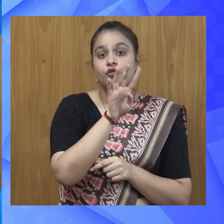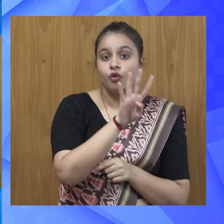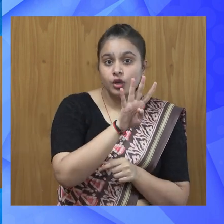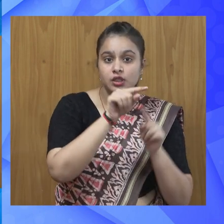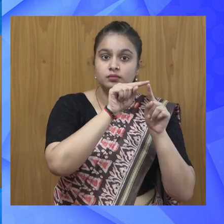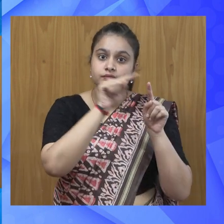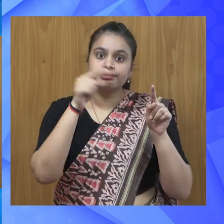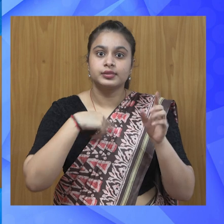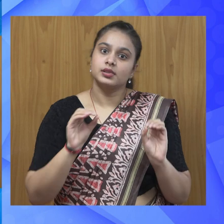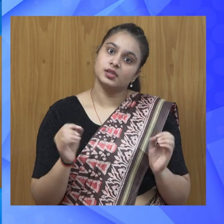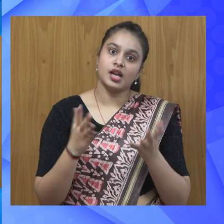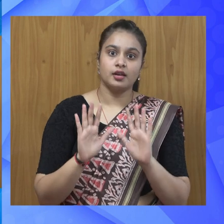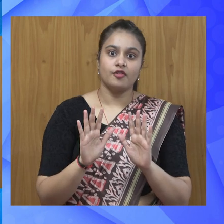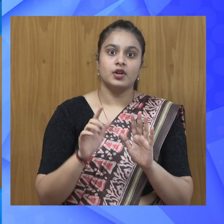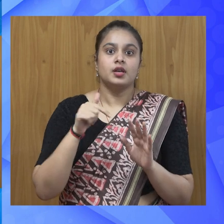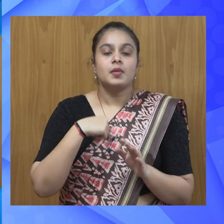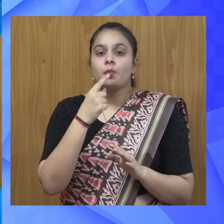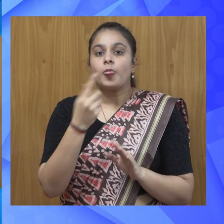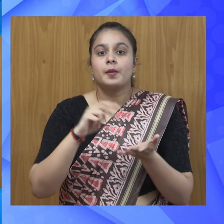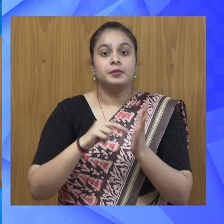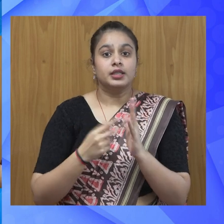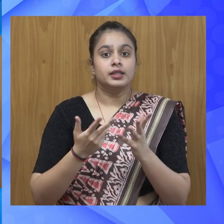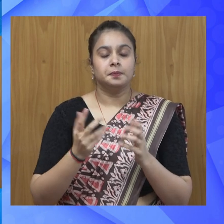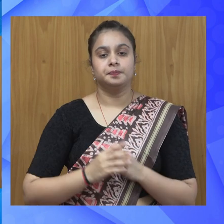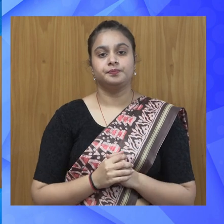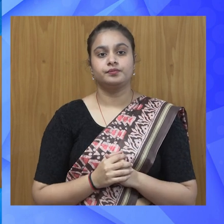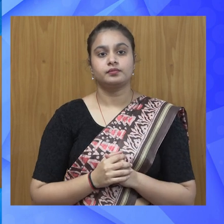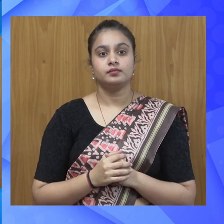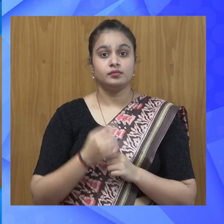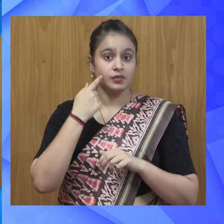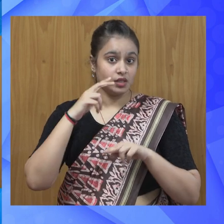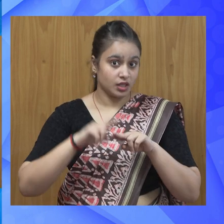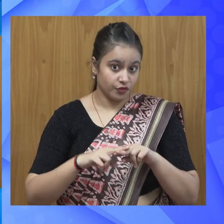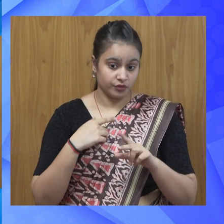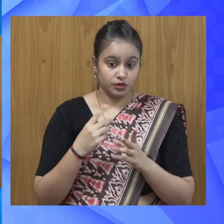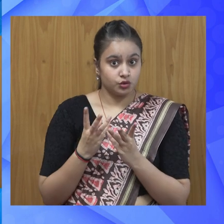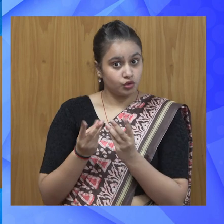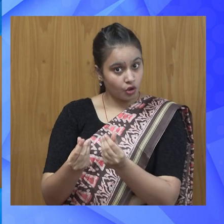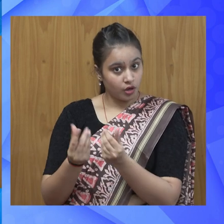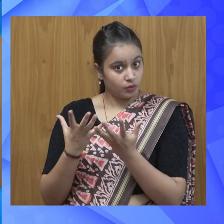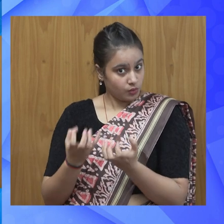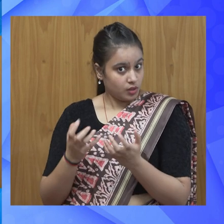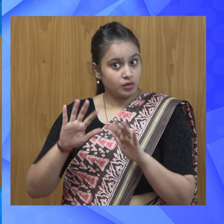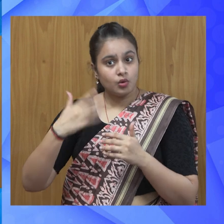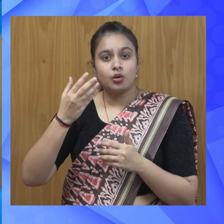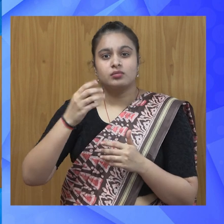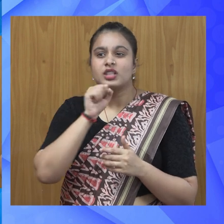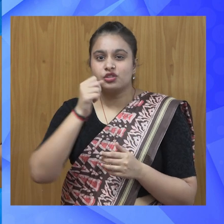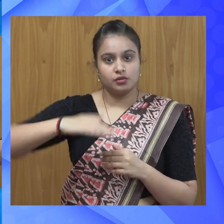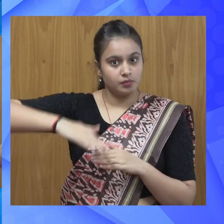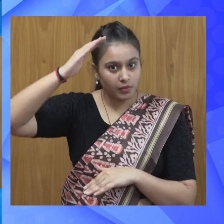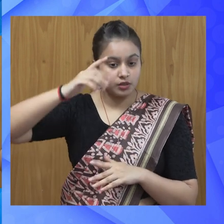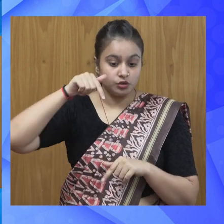इसकी प्रॉब्लम की शुरुआत होती है। तो कहने का मतलब ये है कि अगर हम प्रिवेंशन की बात करते हैं इवन अडल्ट के अंदर, तो हमें